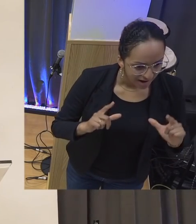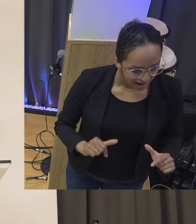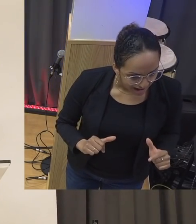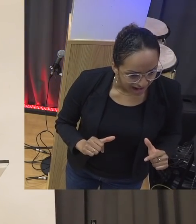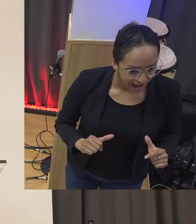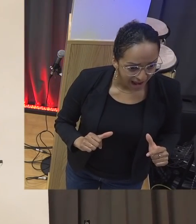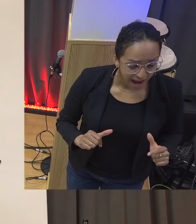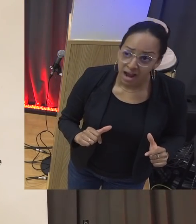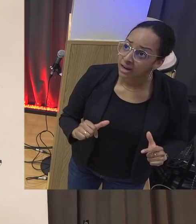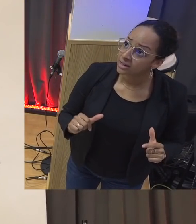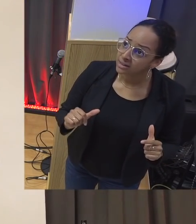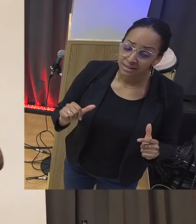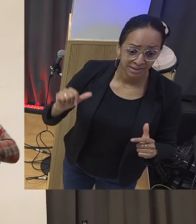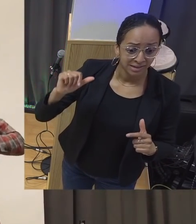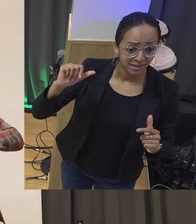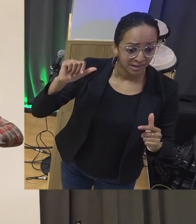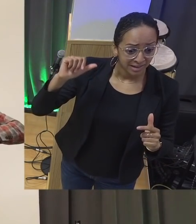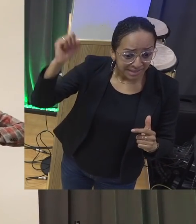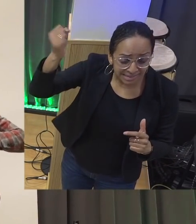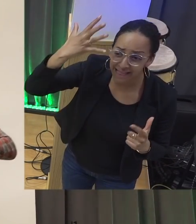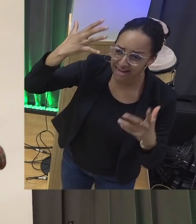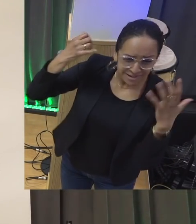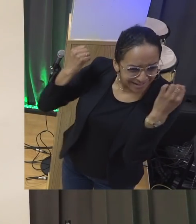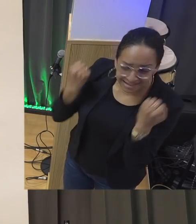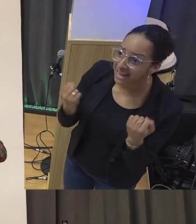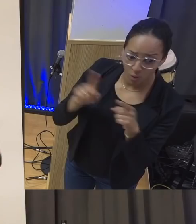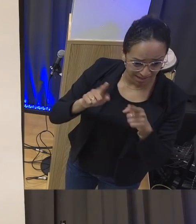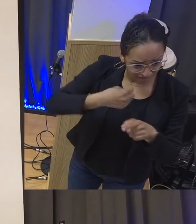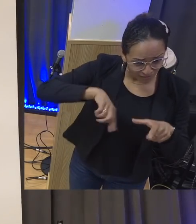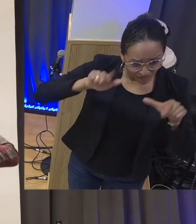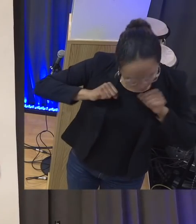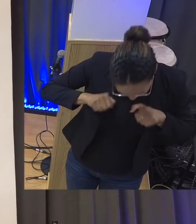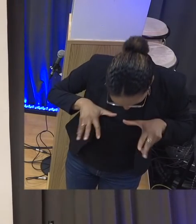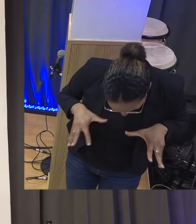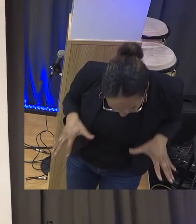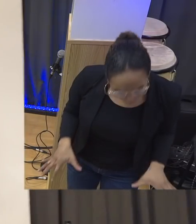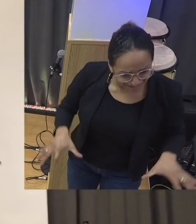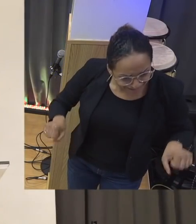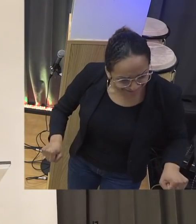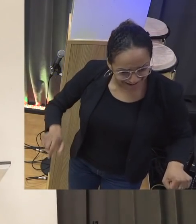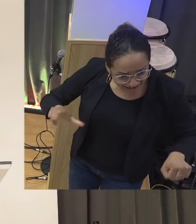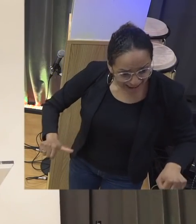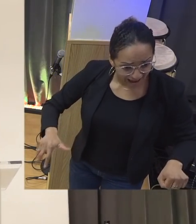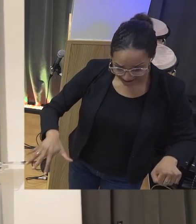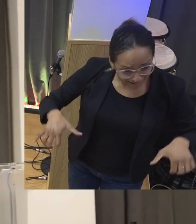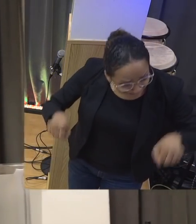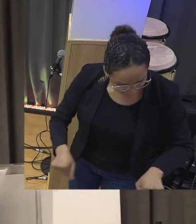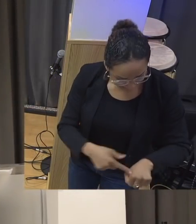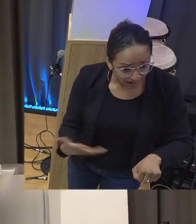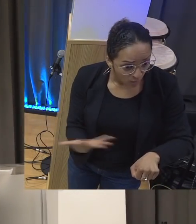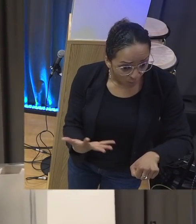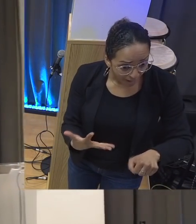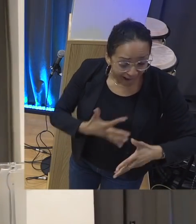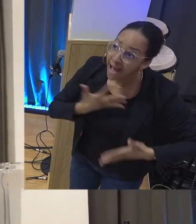demeurent par la puissance de son Saint-Esprit, mais qu'ils soient enracinés et fondés dans l'amour,